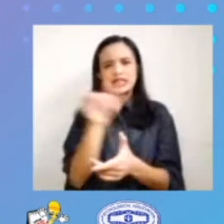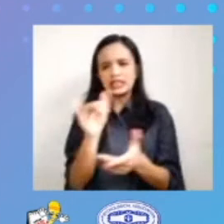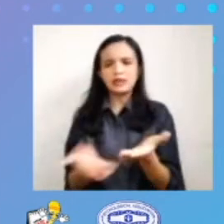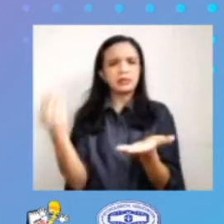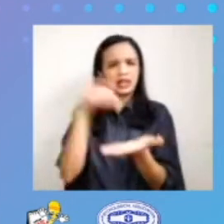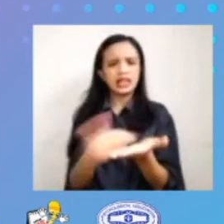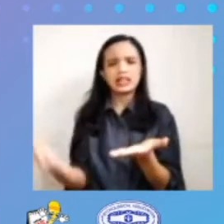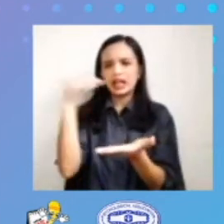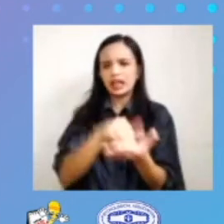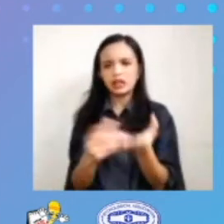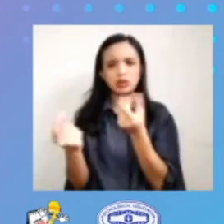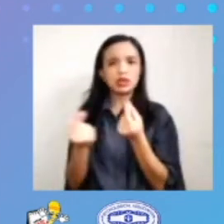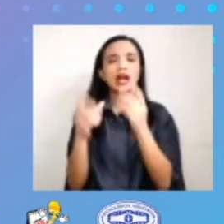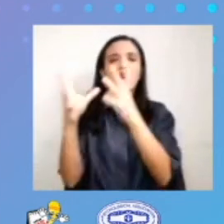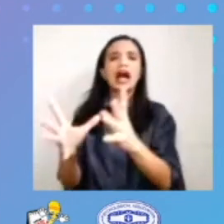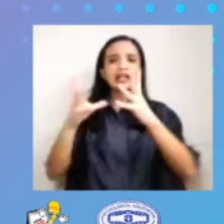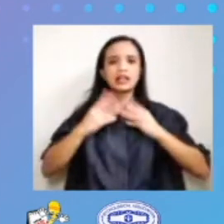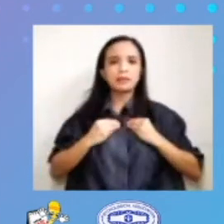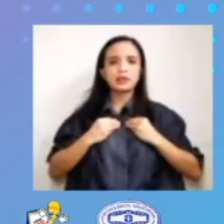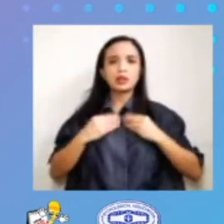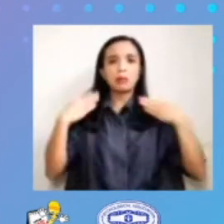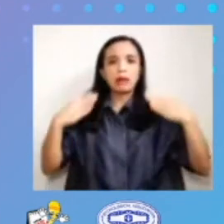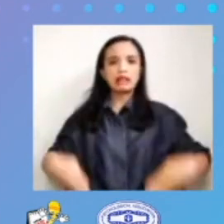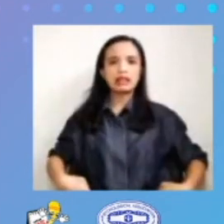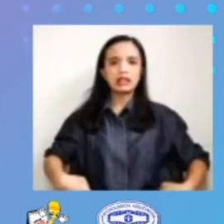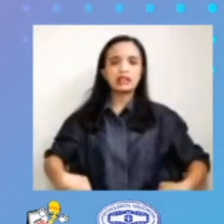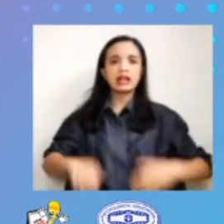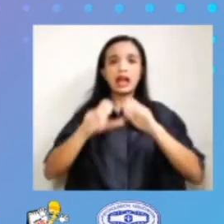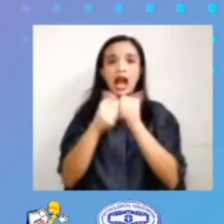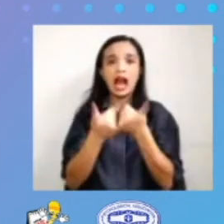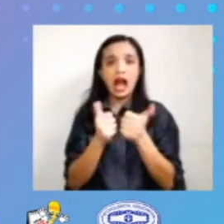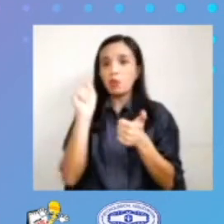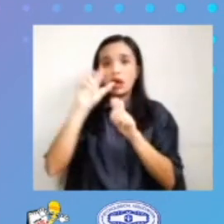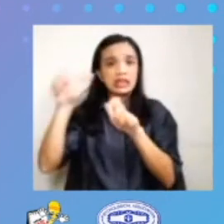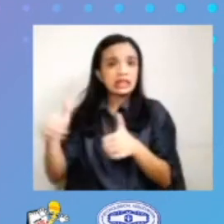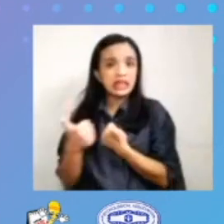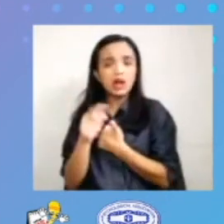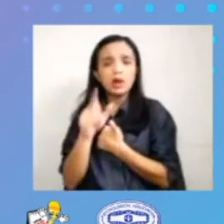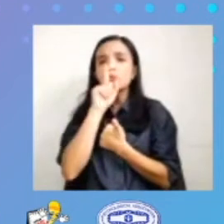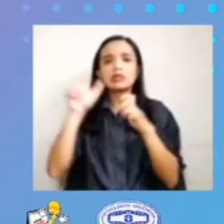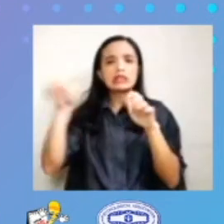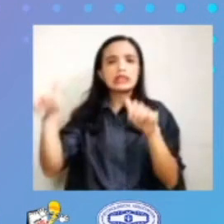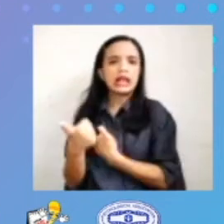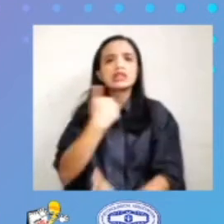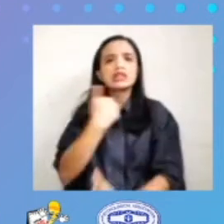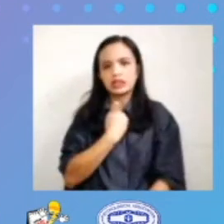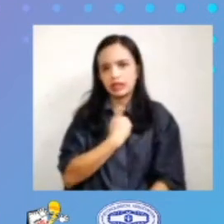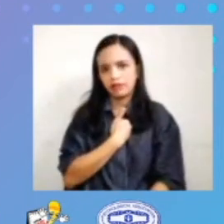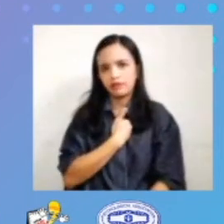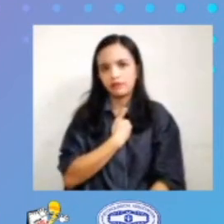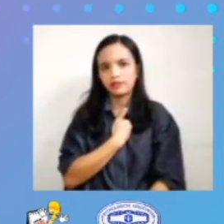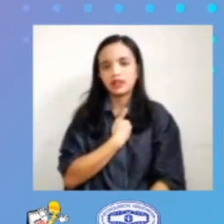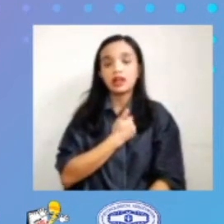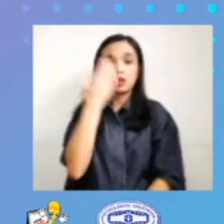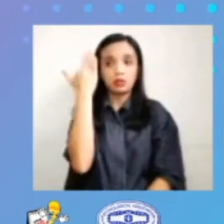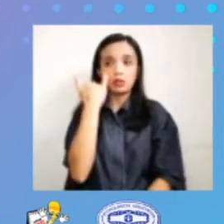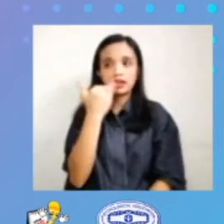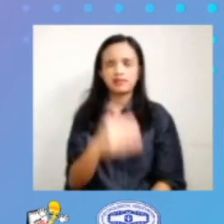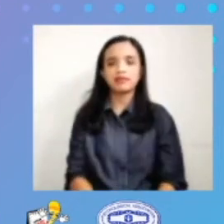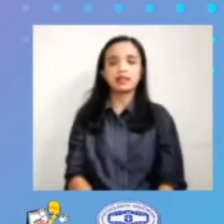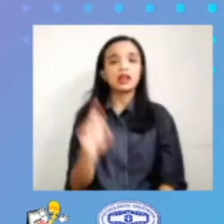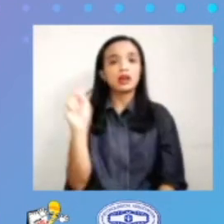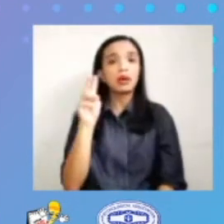yung challenge workout? Di ba? Kasi may mga nakikita ko nito na 25 push-ups per day. Is